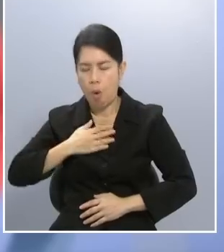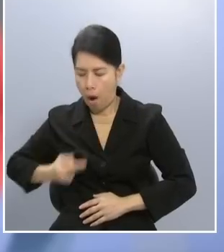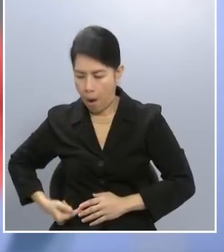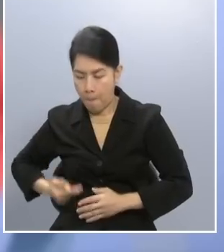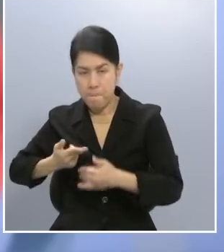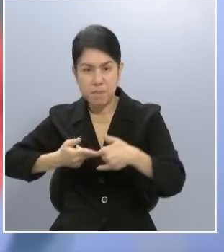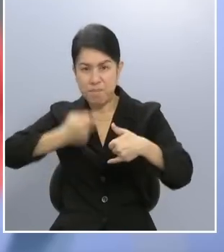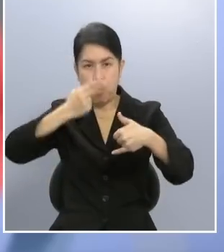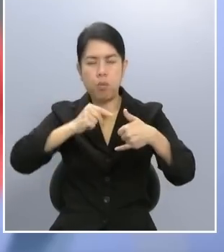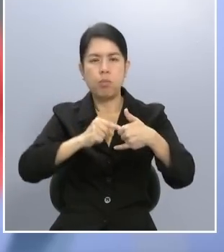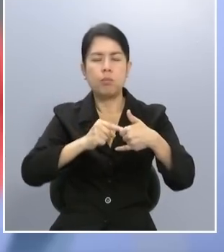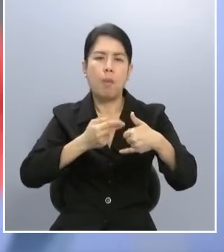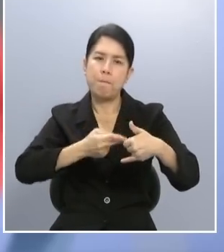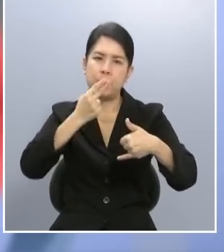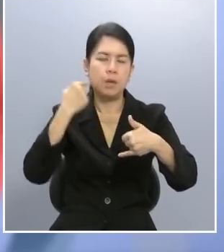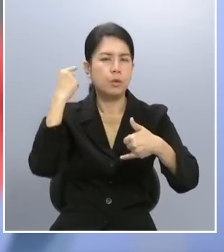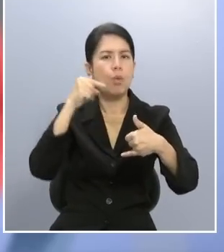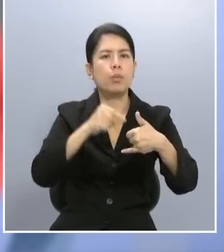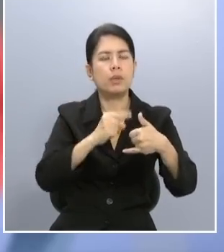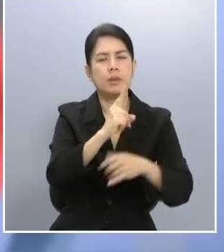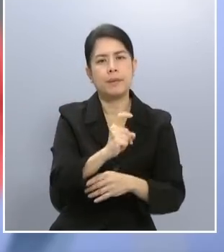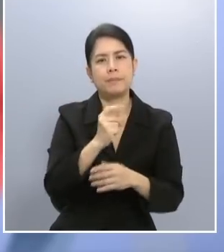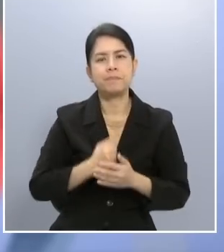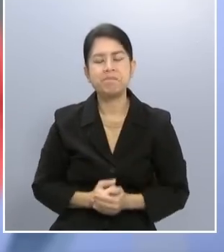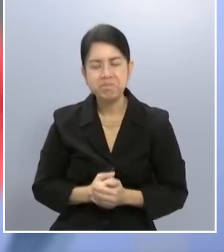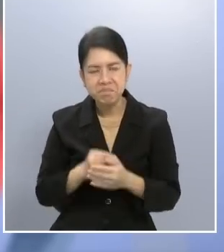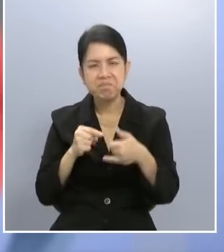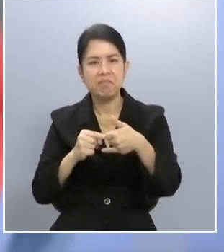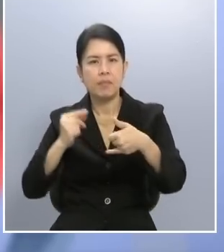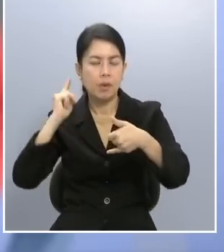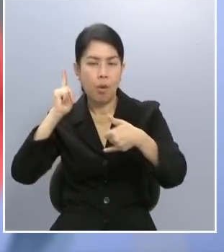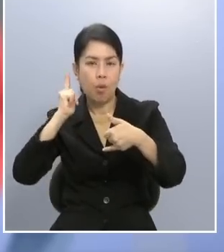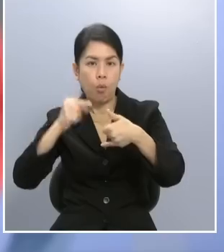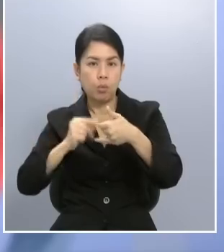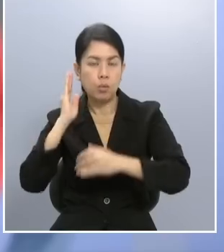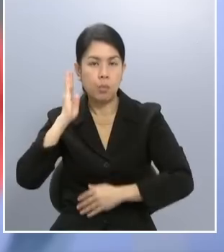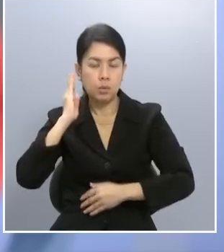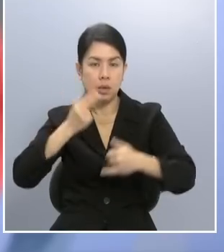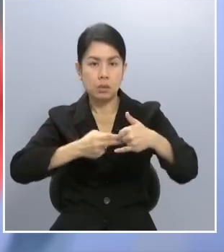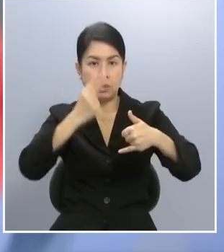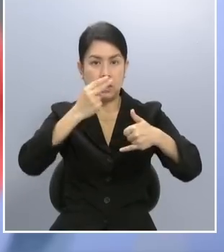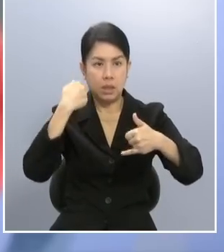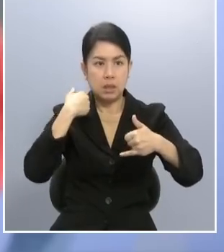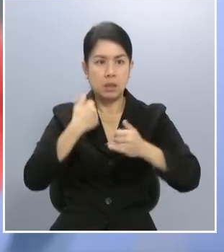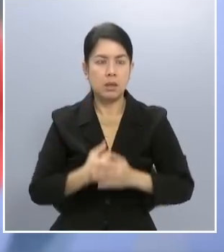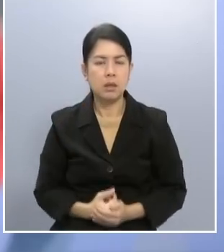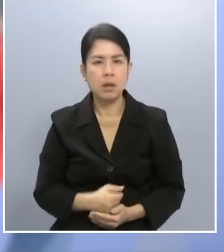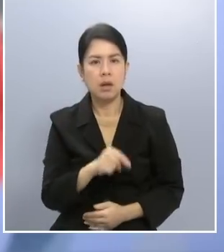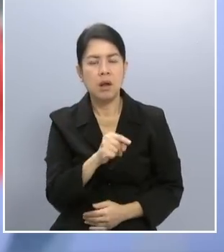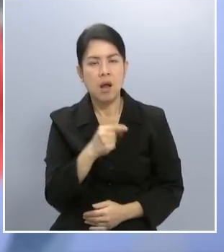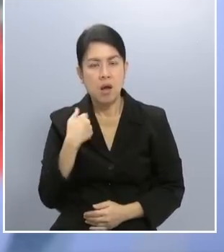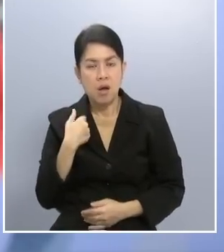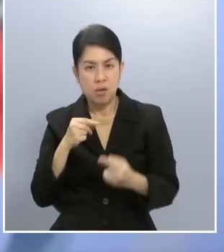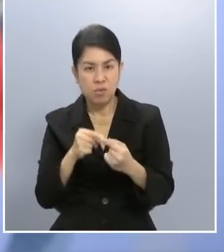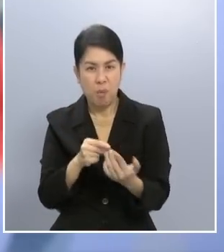พยายามหลบหนีวิ่งหนีรอบรถสุดท้ายแล้วลุงเนี่ยยิงถูกนะฮะพอคุณพรล้มไปลุงเดินตามมาแล้วยิงซ้ำที่หัว